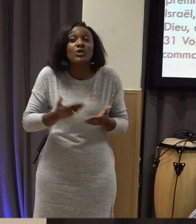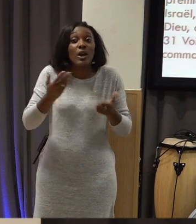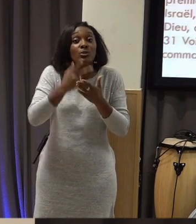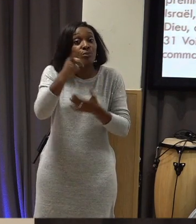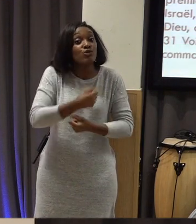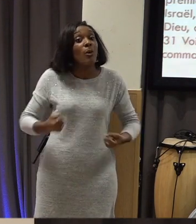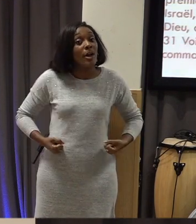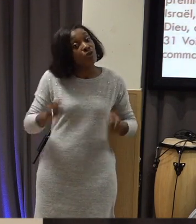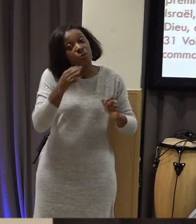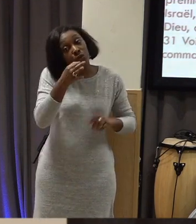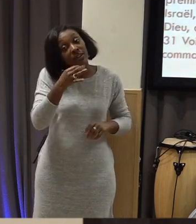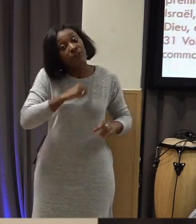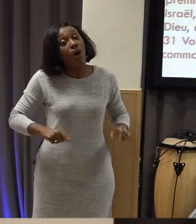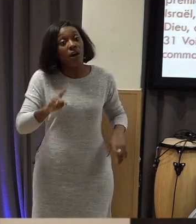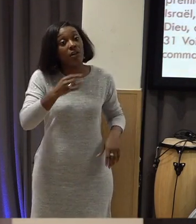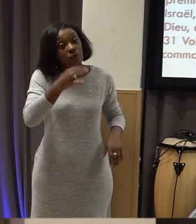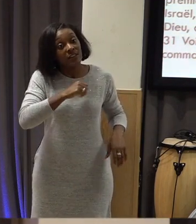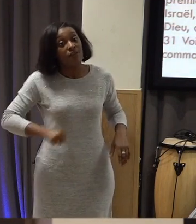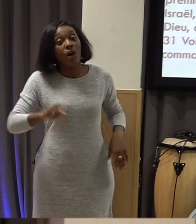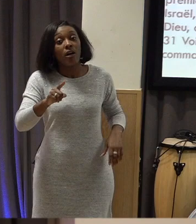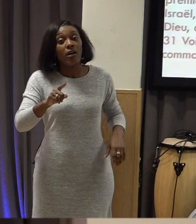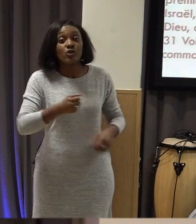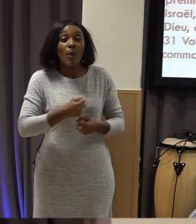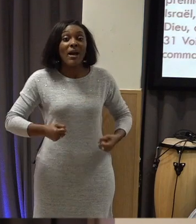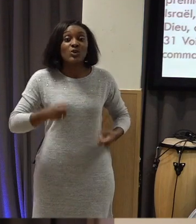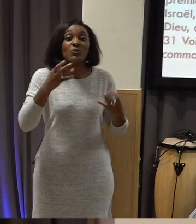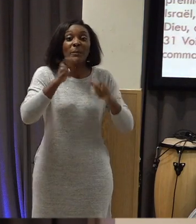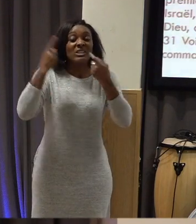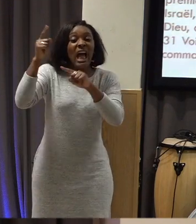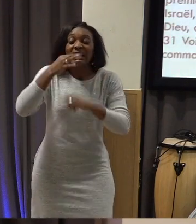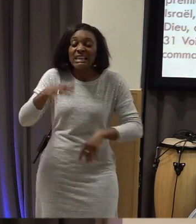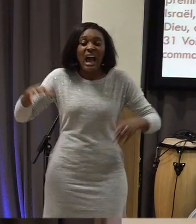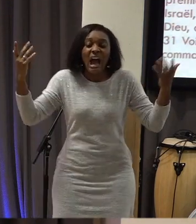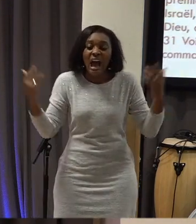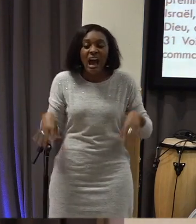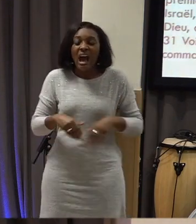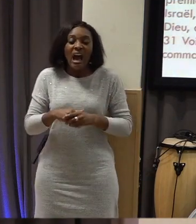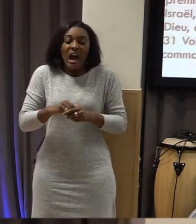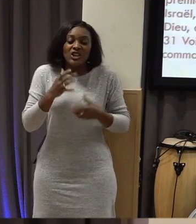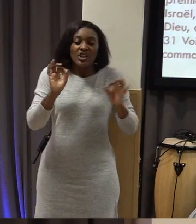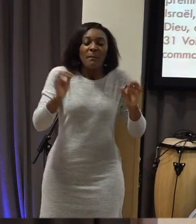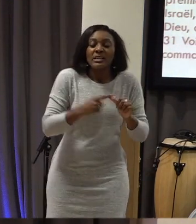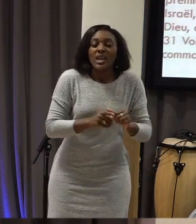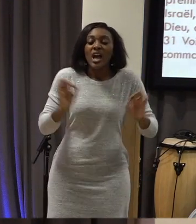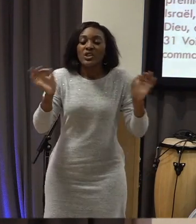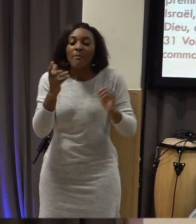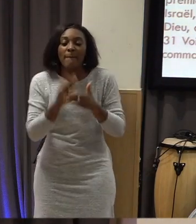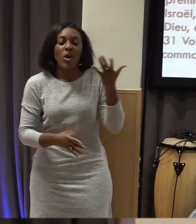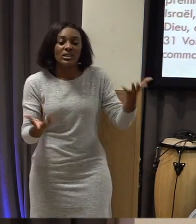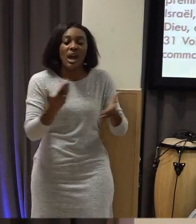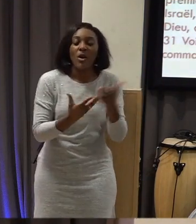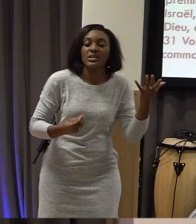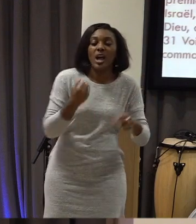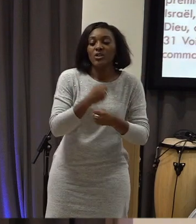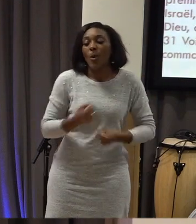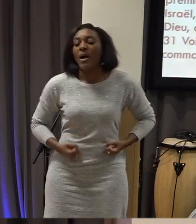Parce que parfois, tu es là et puis tu dis, oui, nanana, j'ai pas ceci, j'ai pas cela. Et tu focalises tes pensées sur le problème que tu es en train de traverser, au